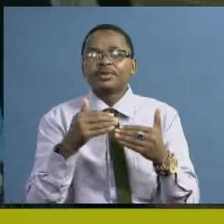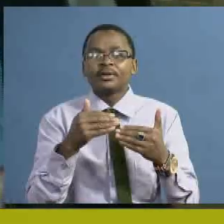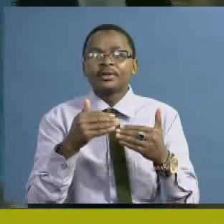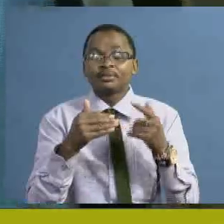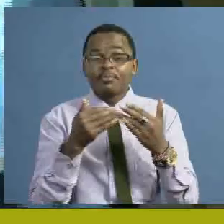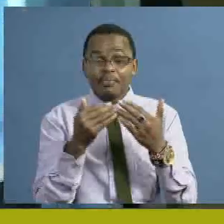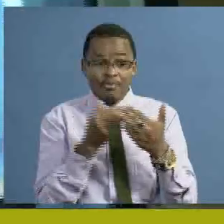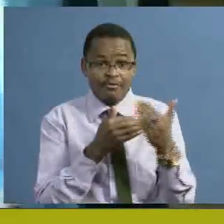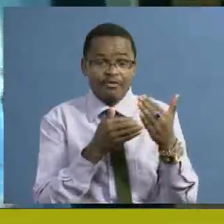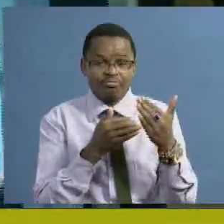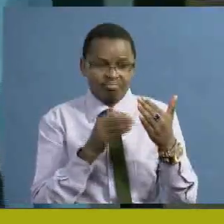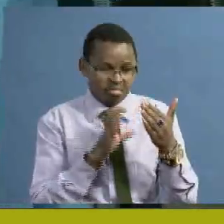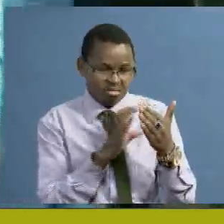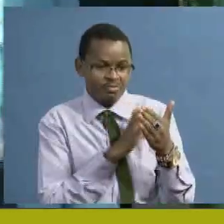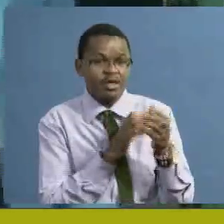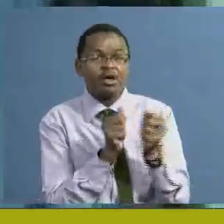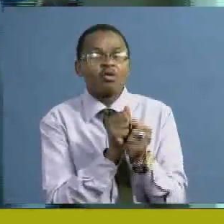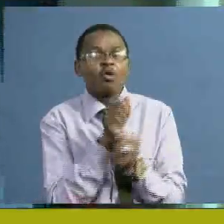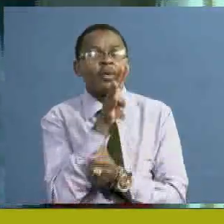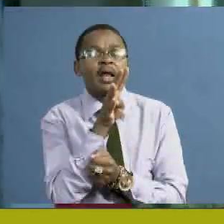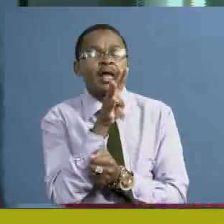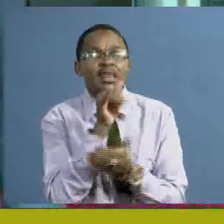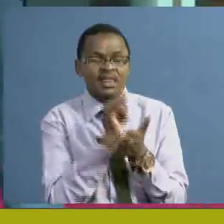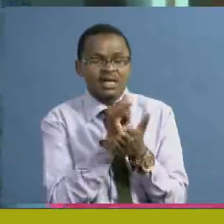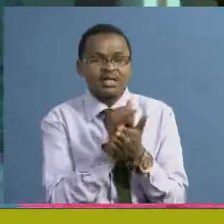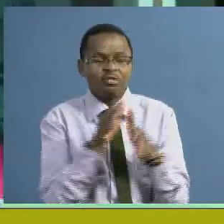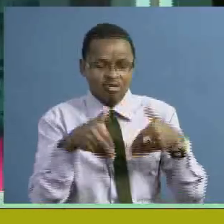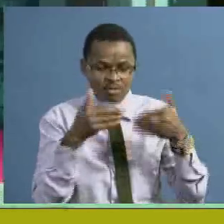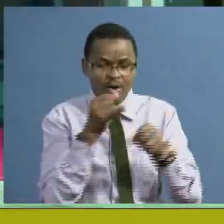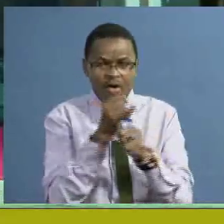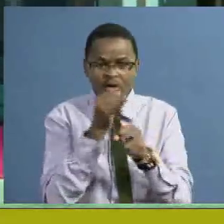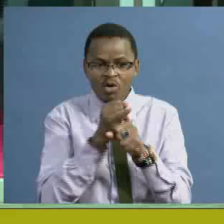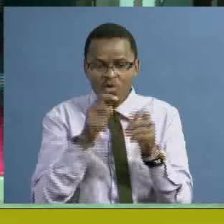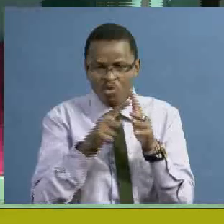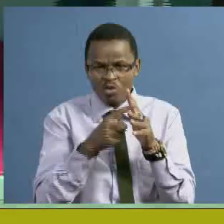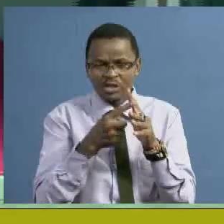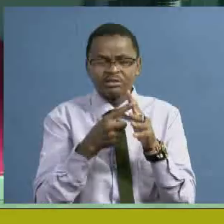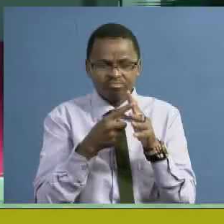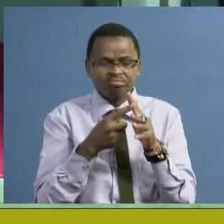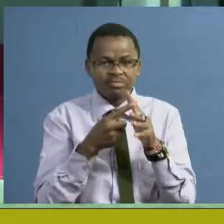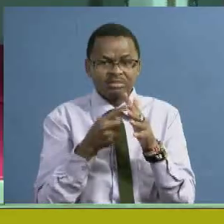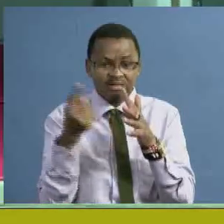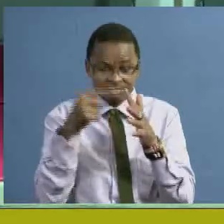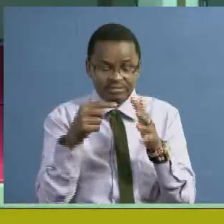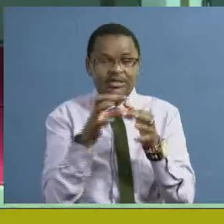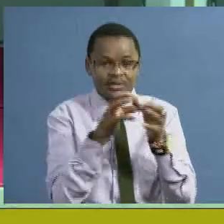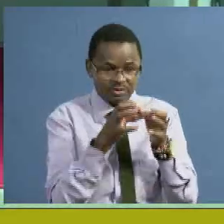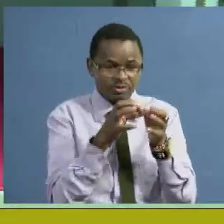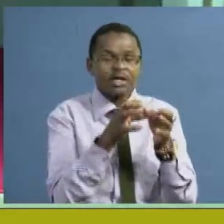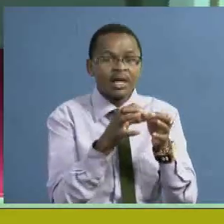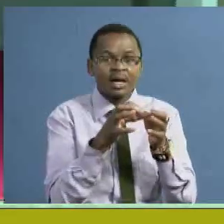hata kabla ya jopo kazi la watu 14 lililotwikwa jukumu kuu la kuanzisha uwiano nchini kuanza shughuli